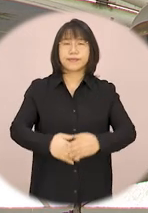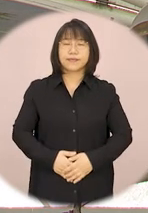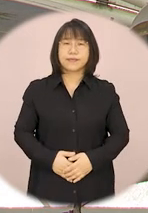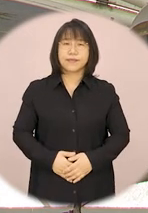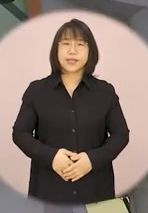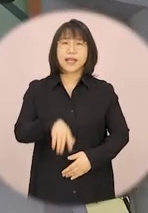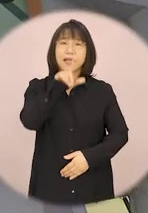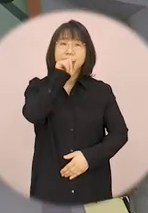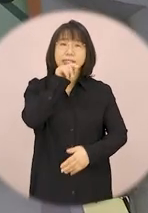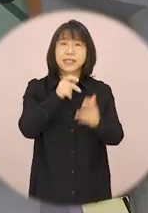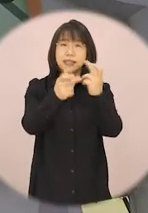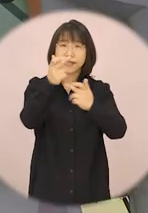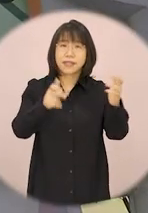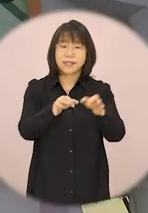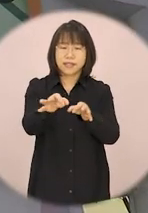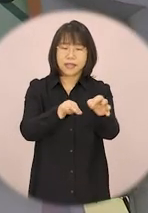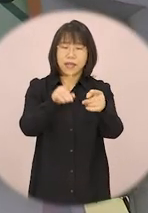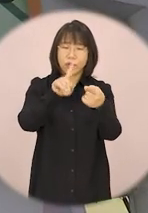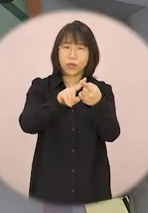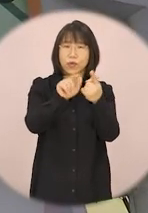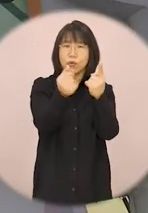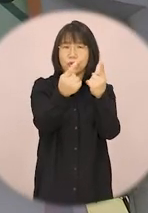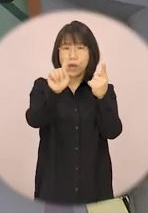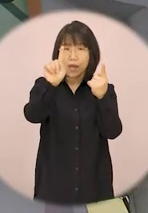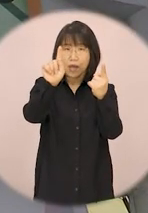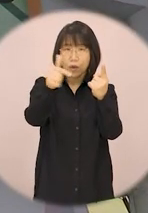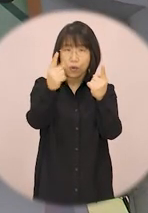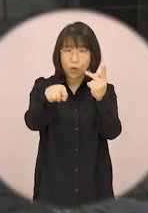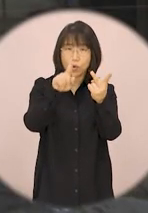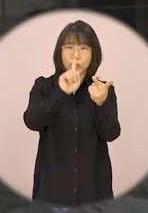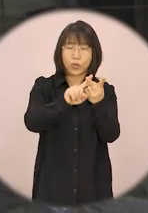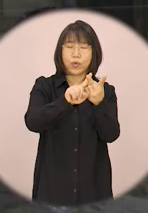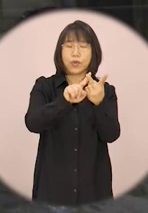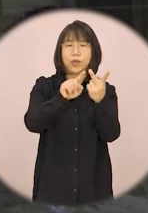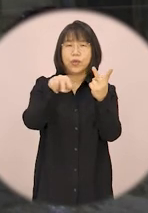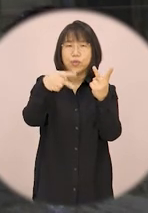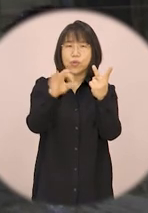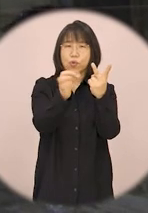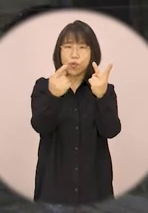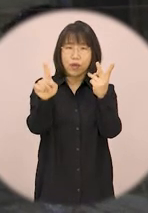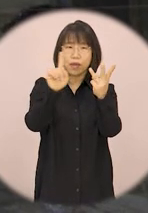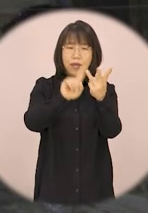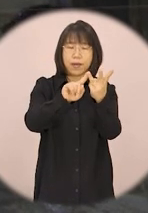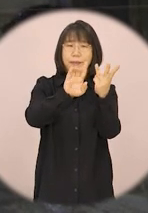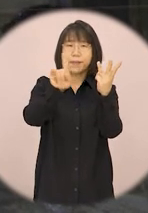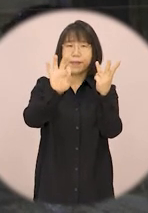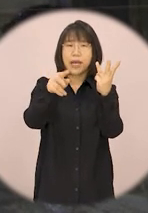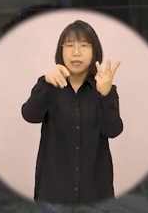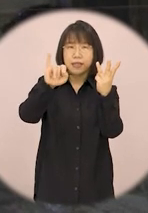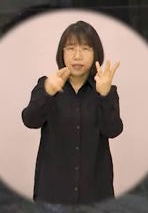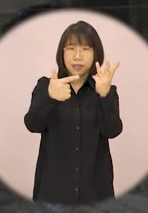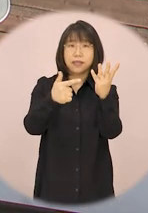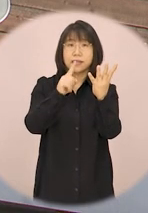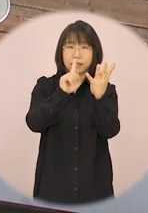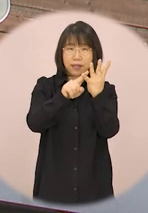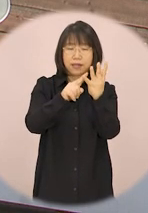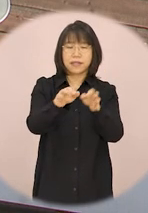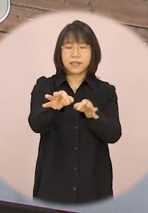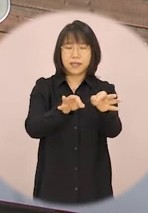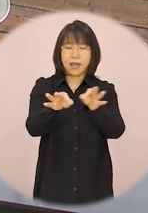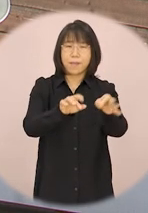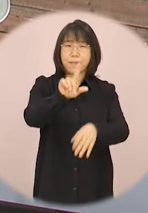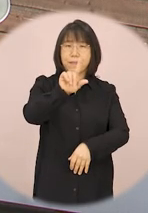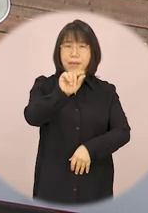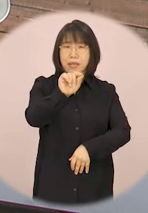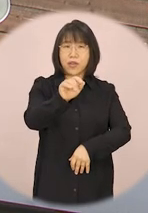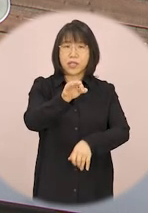펼칩니다 우리구 까치산 시장 화곡본동 시장 소화 벽화 시장 당신 전통시장에서 만원